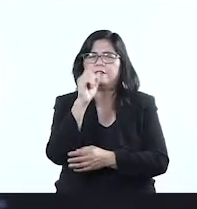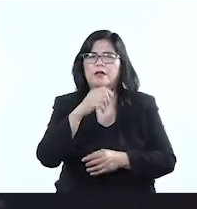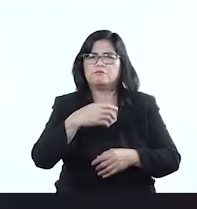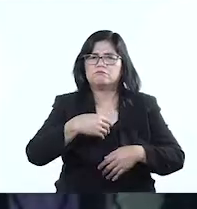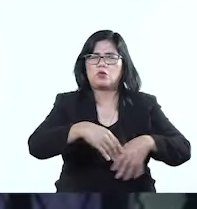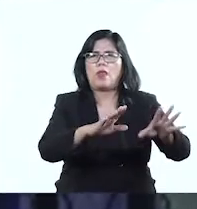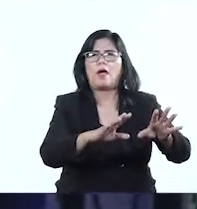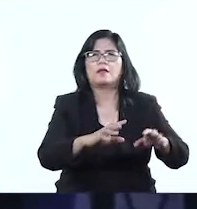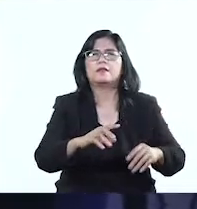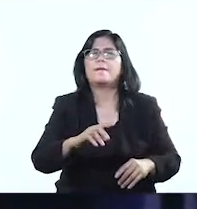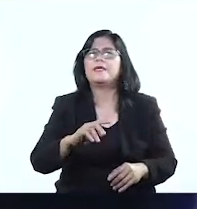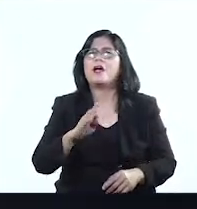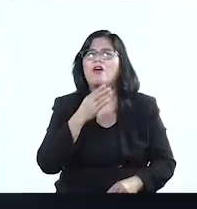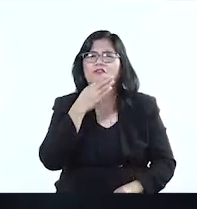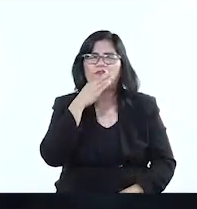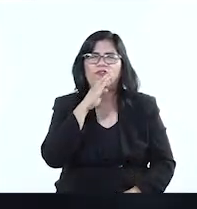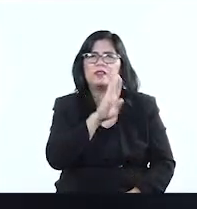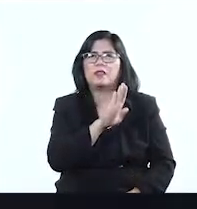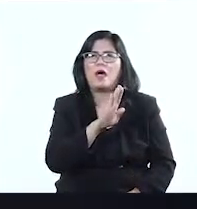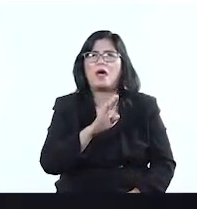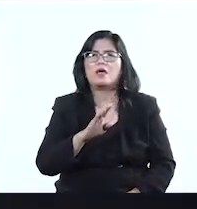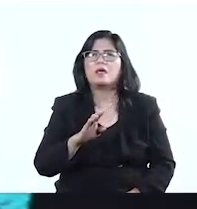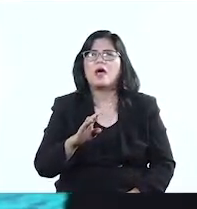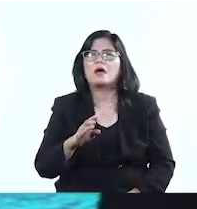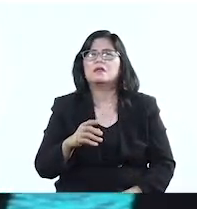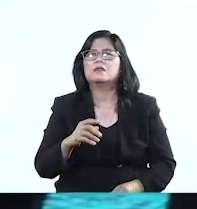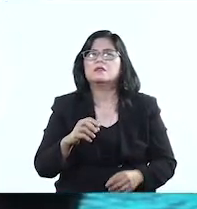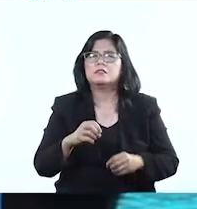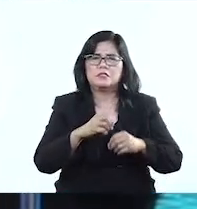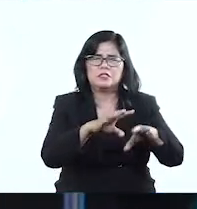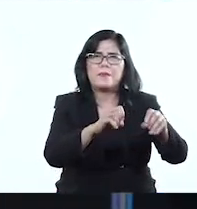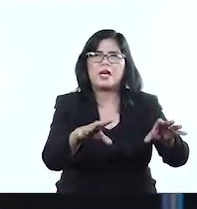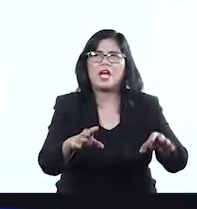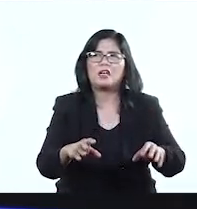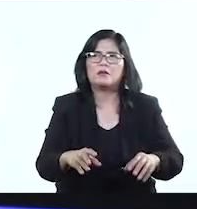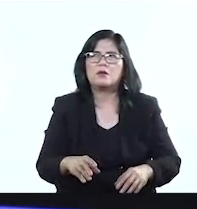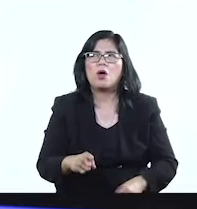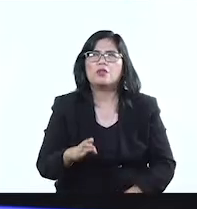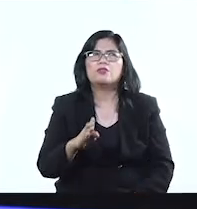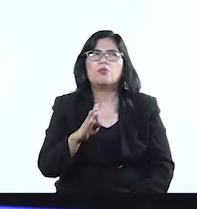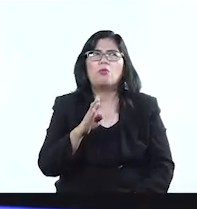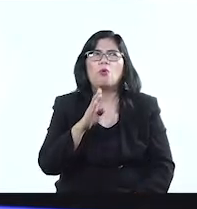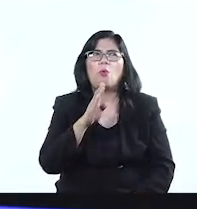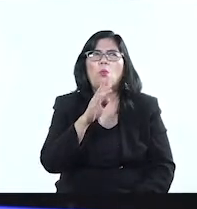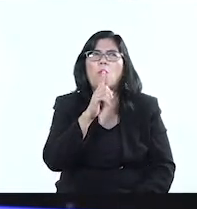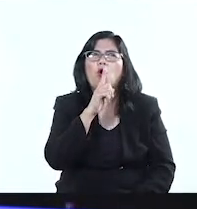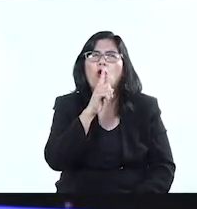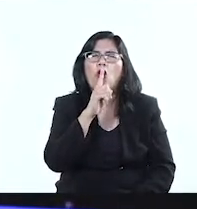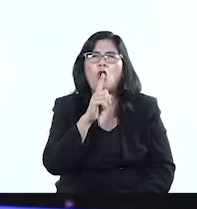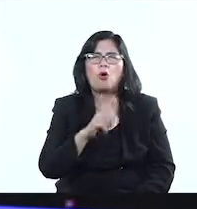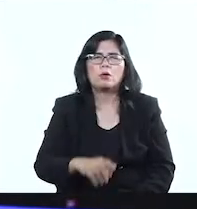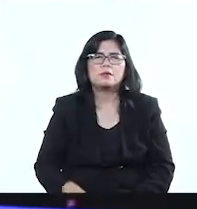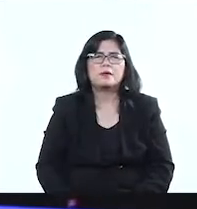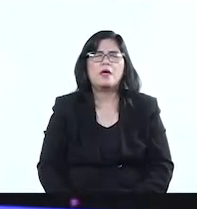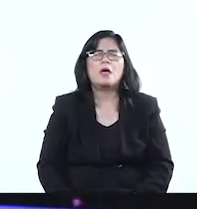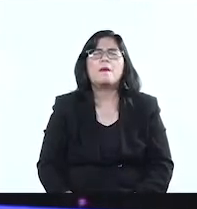tapi kalau fitnah yang ditebarkan itu Ya Allah fitnah Ayo kita harus